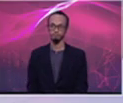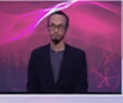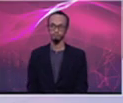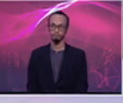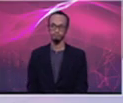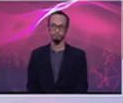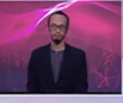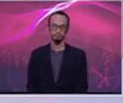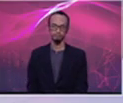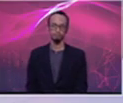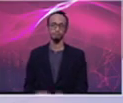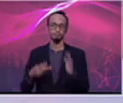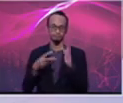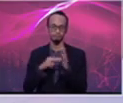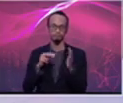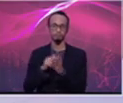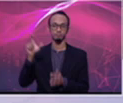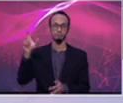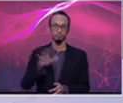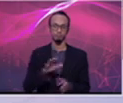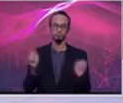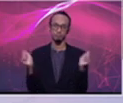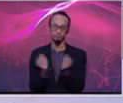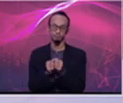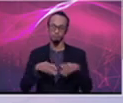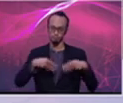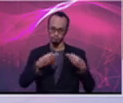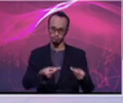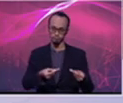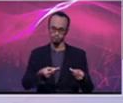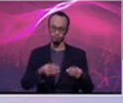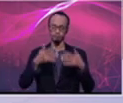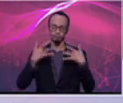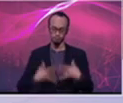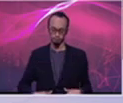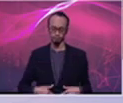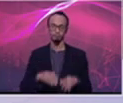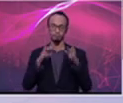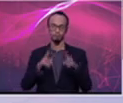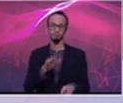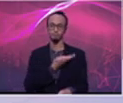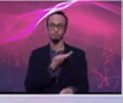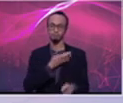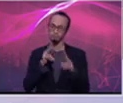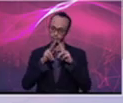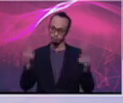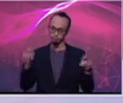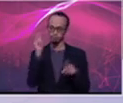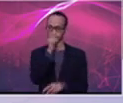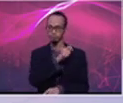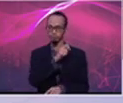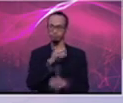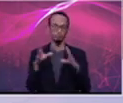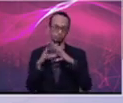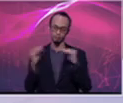berikut memaknakan Ramadan dengan memberi penderitaan rakyat Gaza sudah tidak terperi sekalip mata hilang apa yang